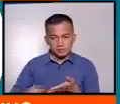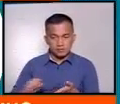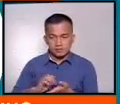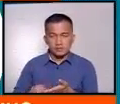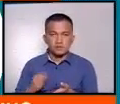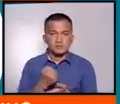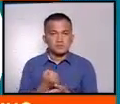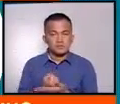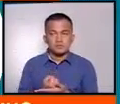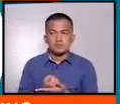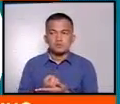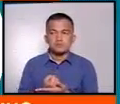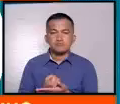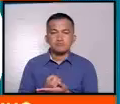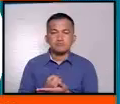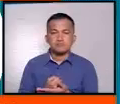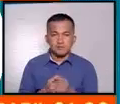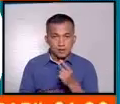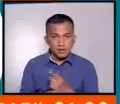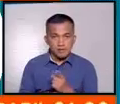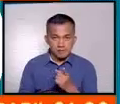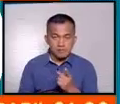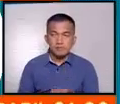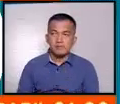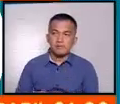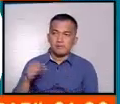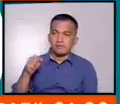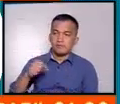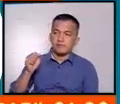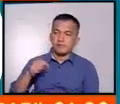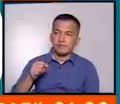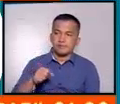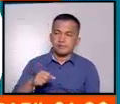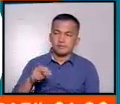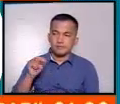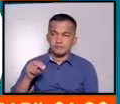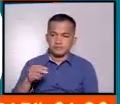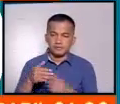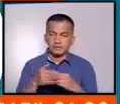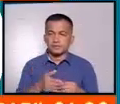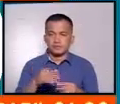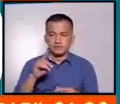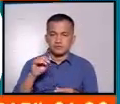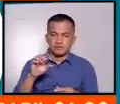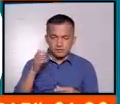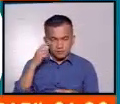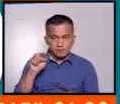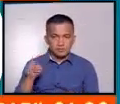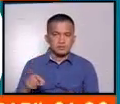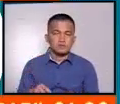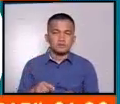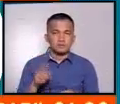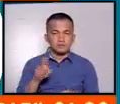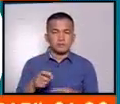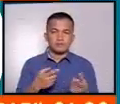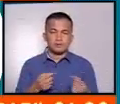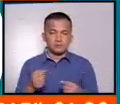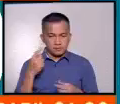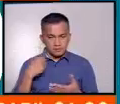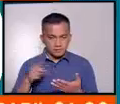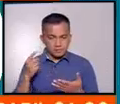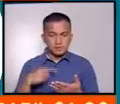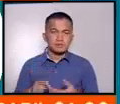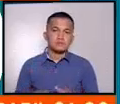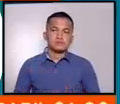kanilang sweldo? Di ba, yes, sir? Yes, sir. Kailangan ko ng guidance ng DOLE po tungkol dyan. So dapat po may ginagawang